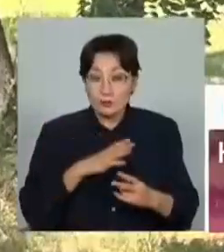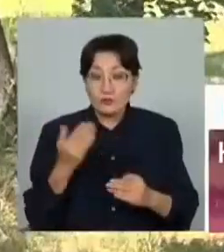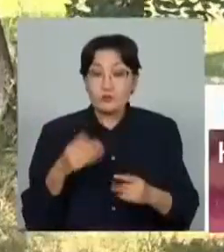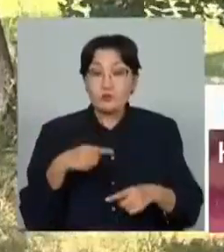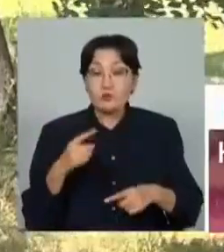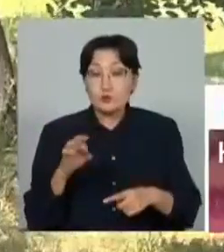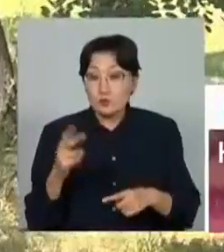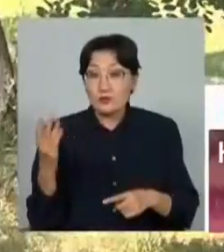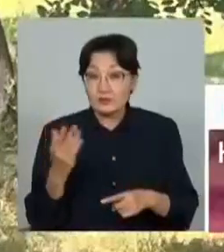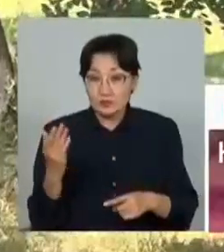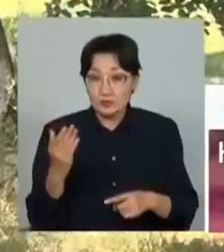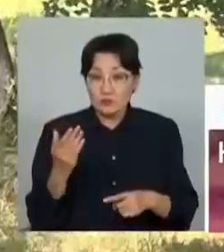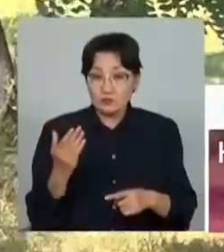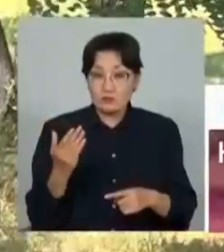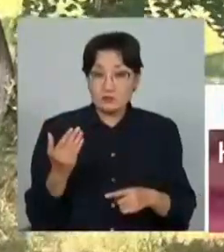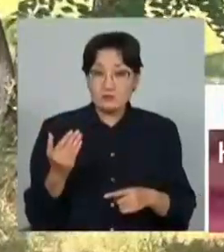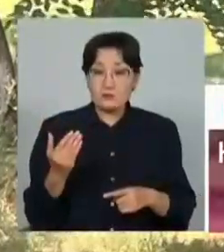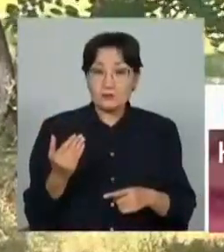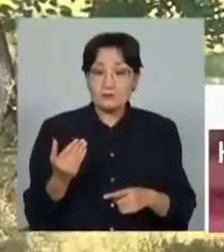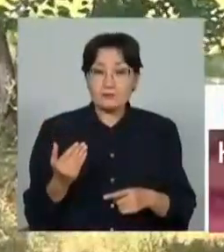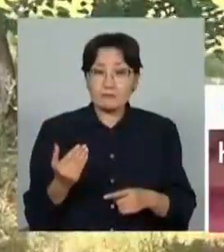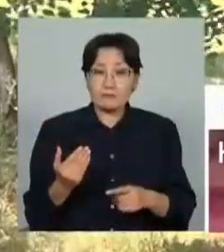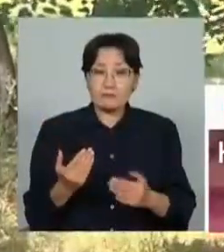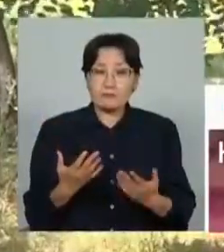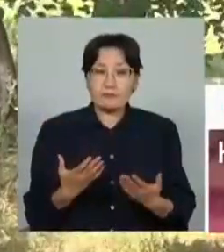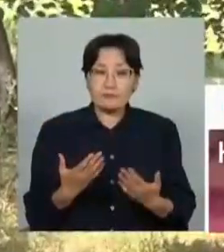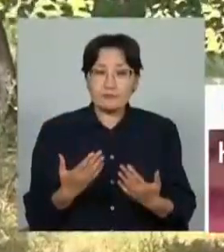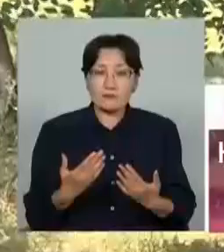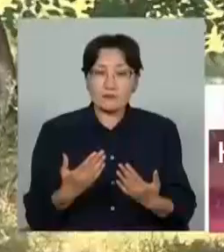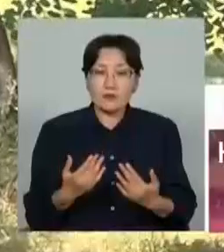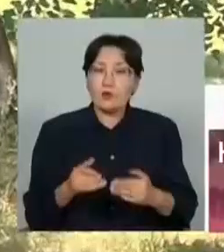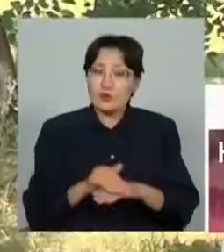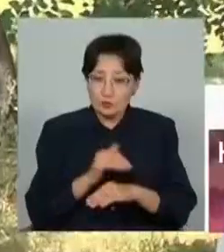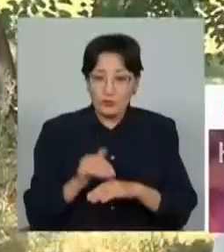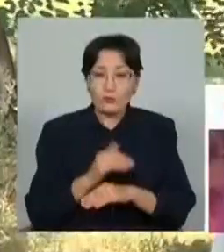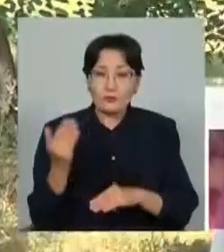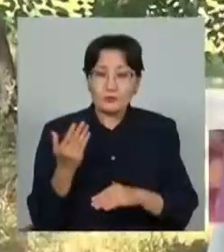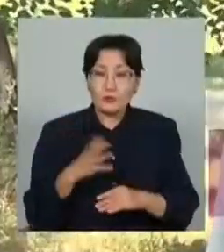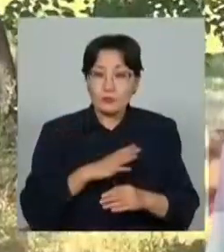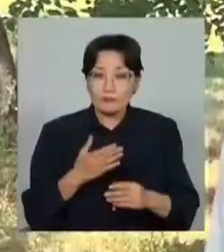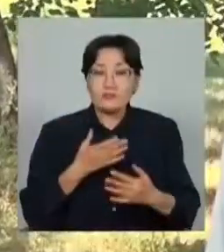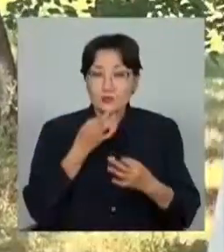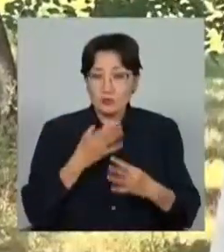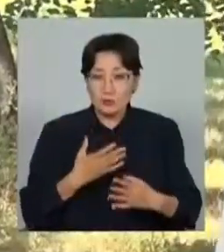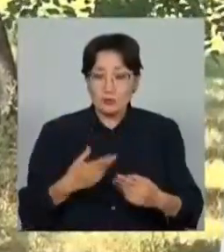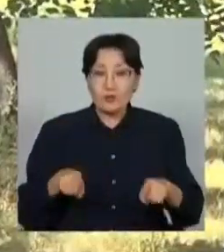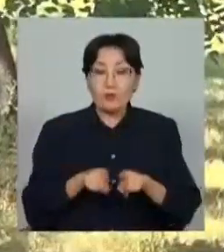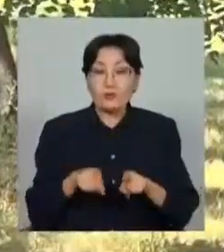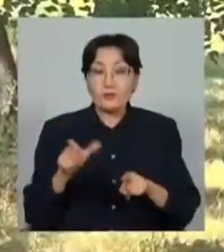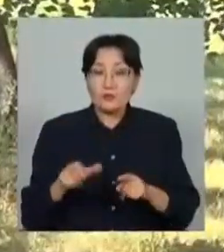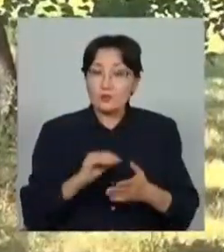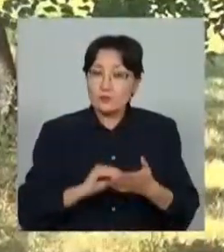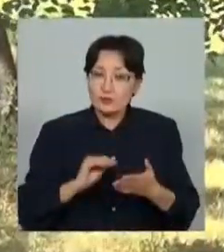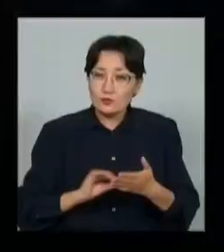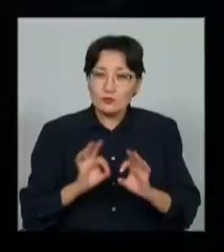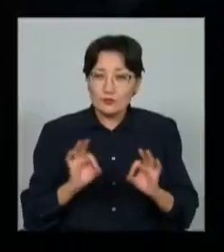киноларға бір ашық сондай бір күншуақты кинолар сол бізге ұнайтын. Осы кісінің сценарийі де өте